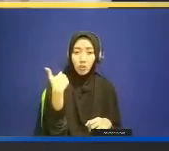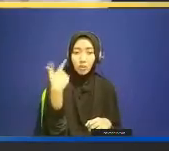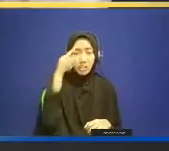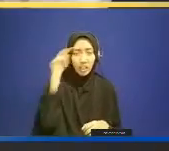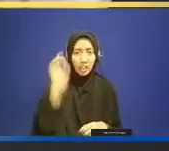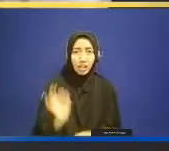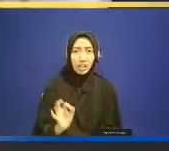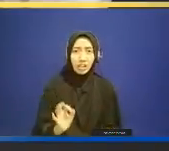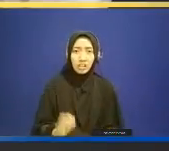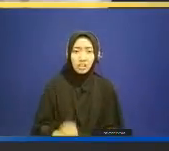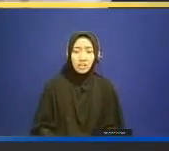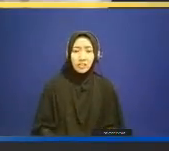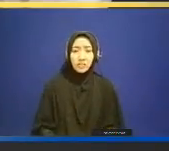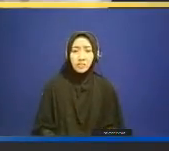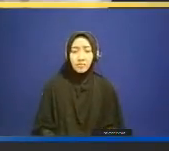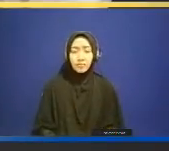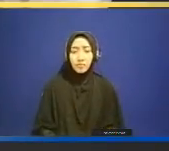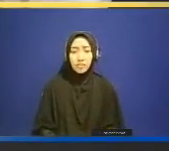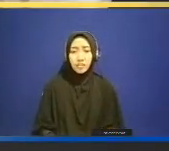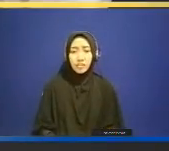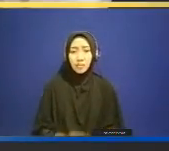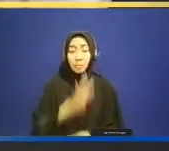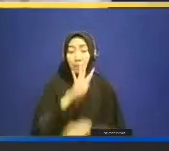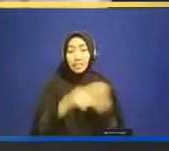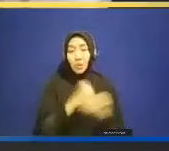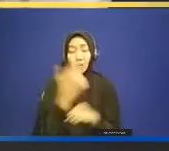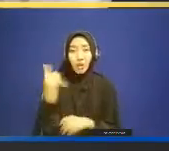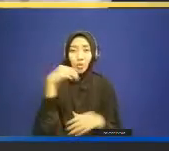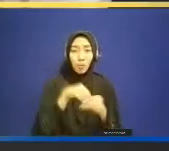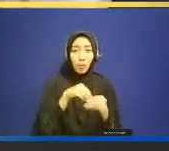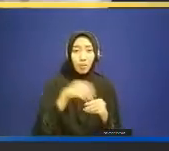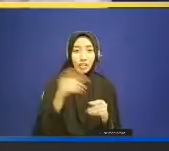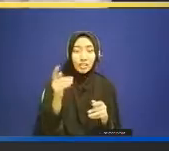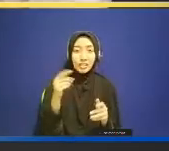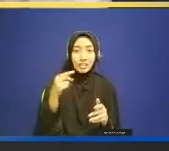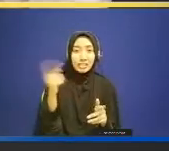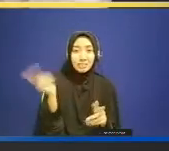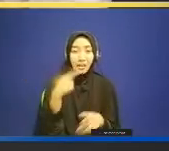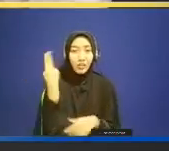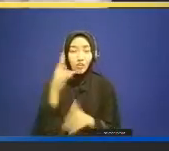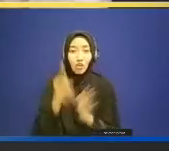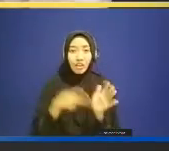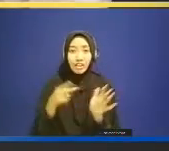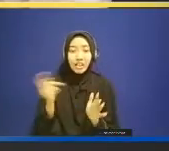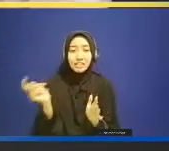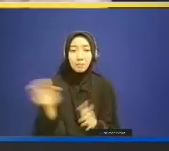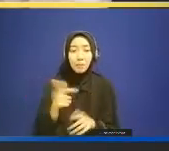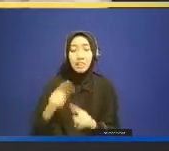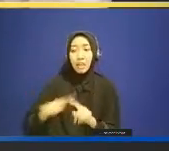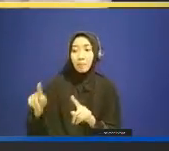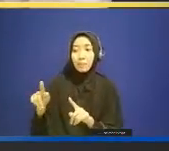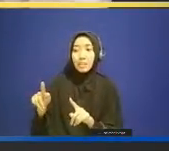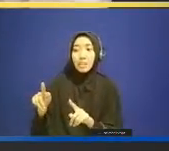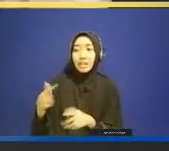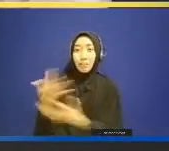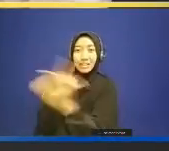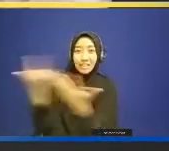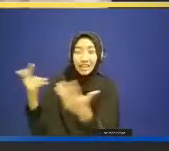enggak jilbab tahun lalu dipakai buat kereta cepat tapi buat rakyat